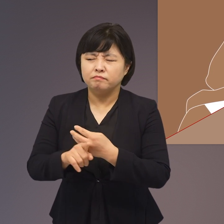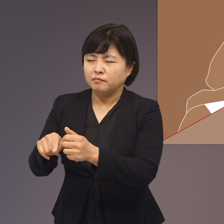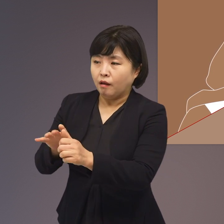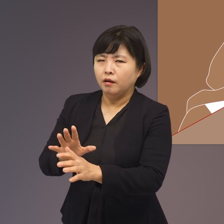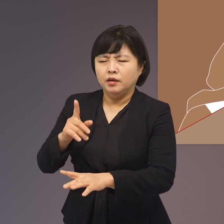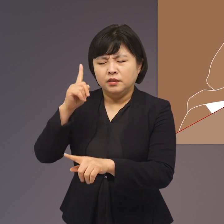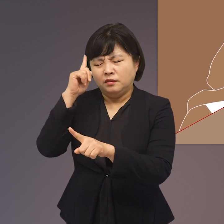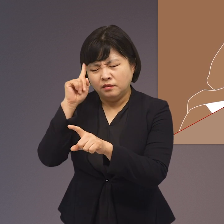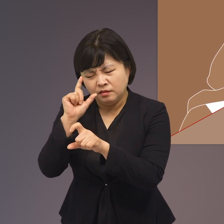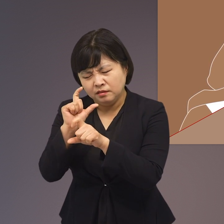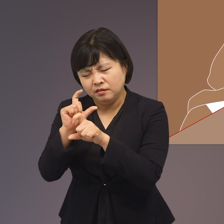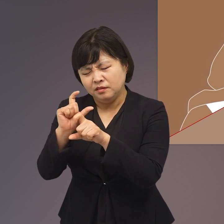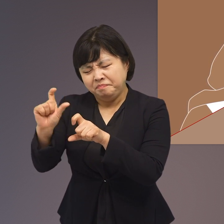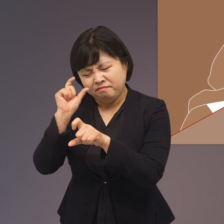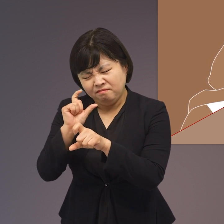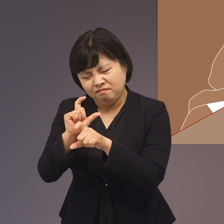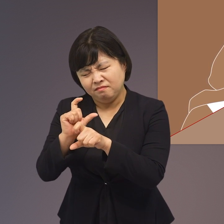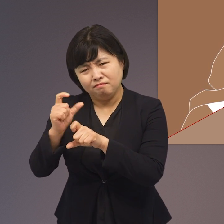볼 수 있겠죠.